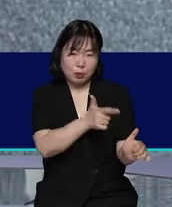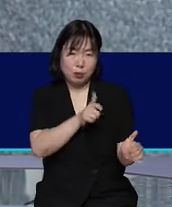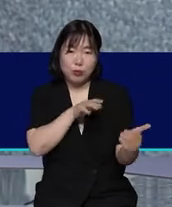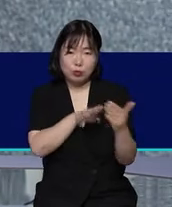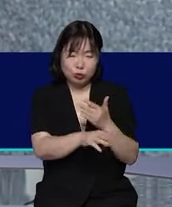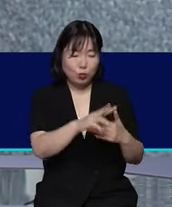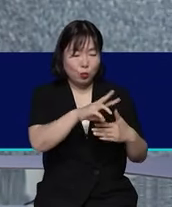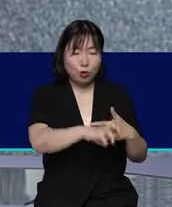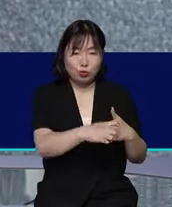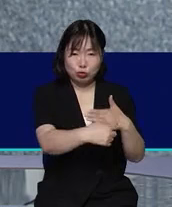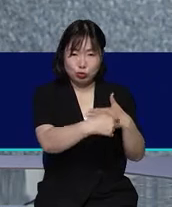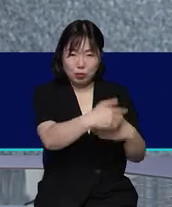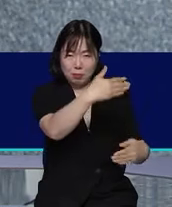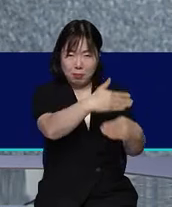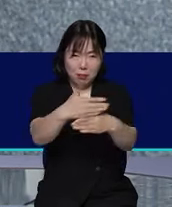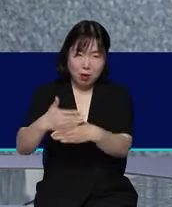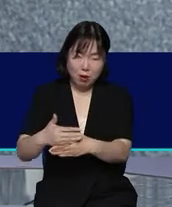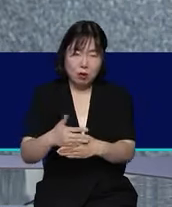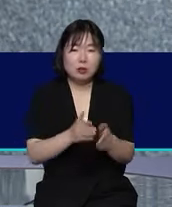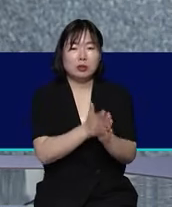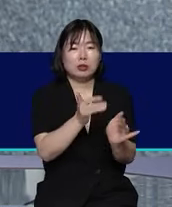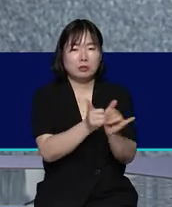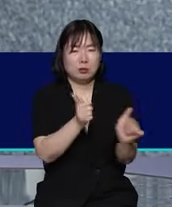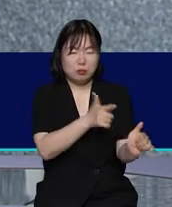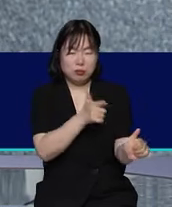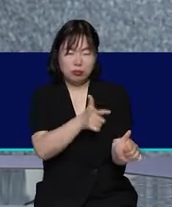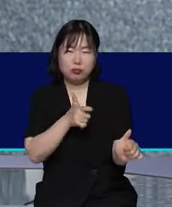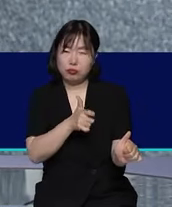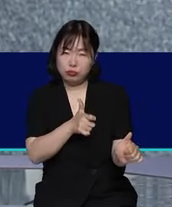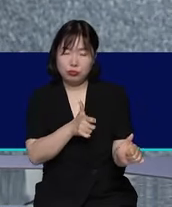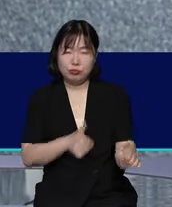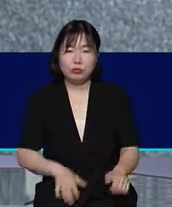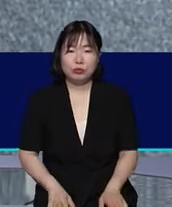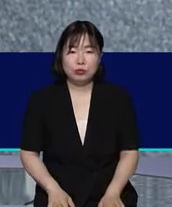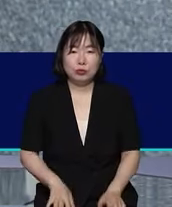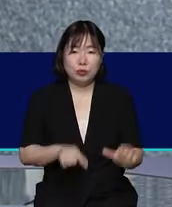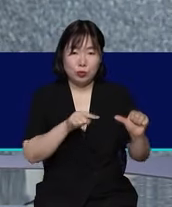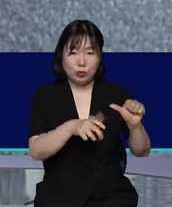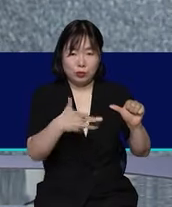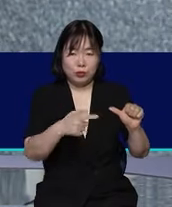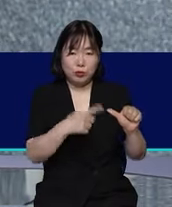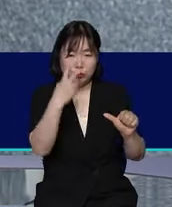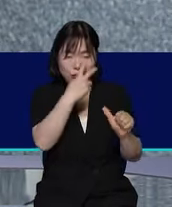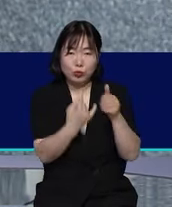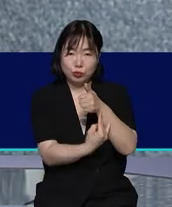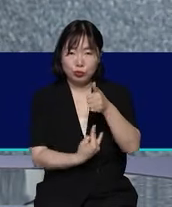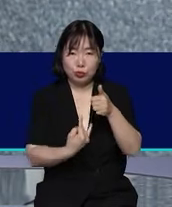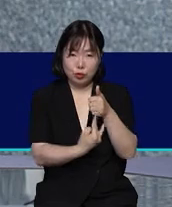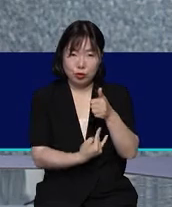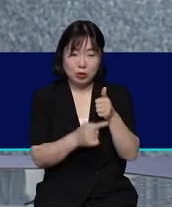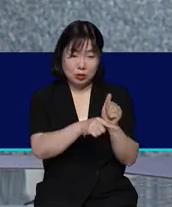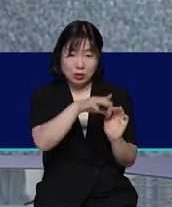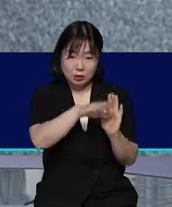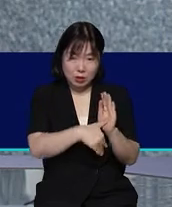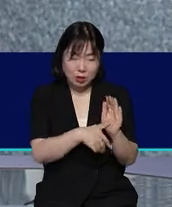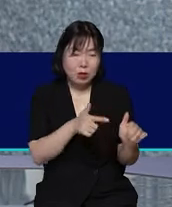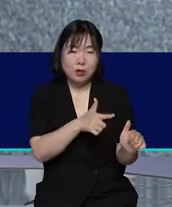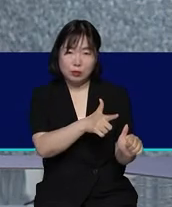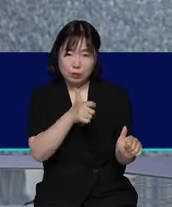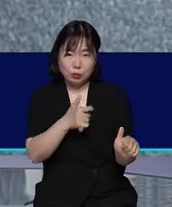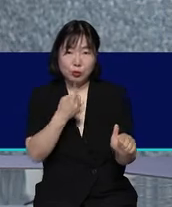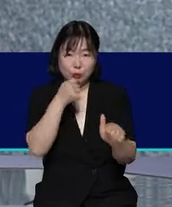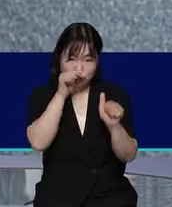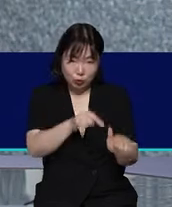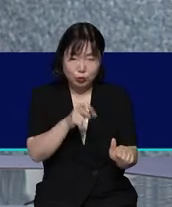광주 외곽을 틀어막으면서 시민들을 무차별 학살한 건데요 518 진상규명 조사위원회가 당시 시민 학살을